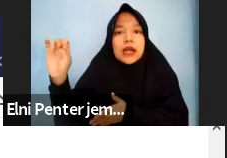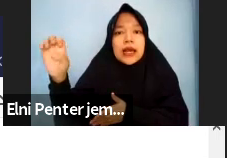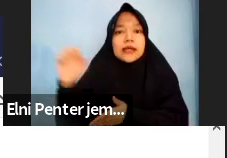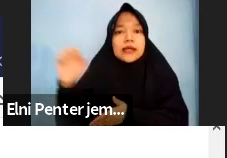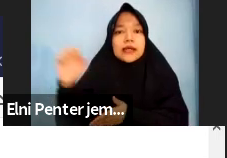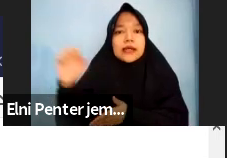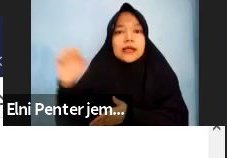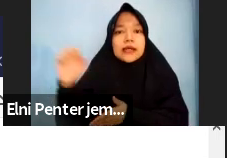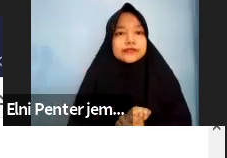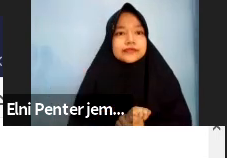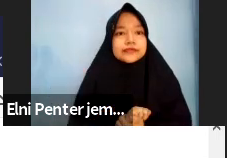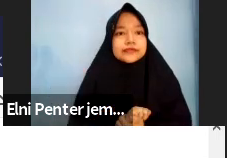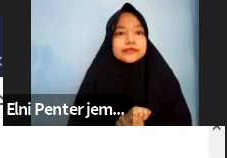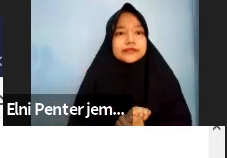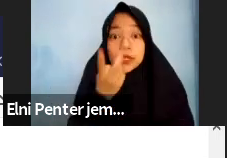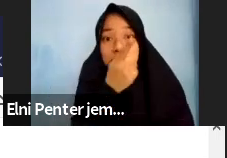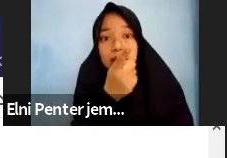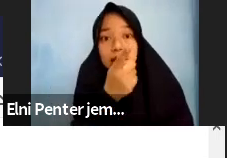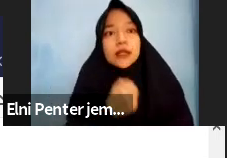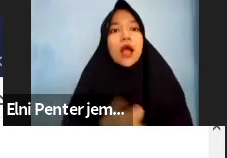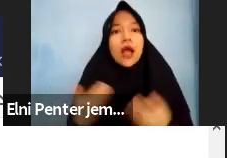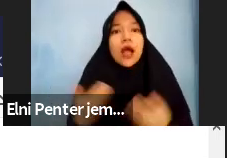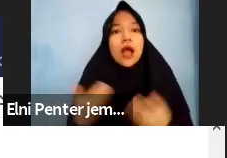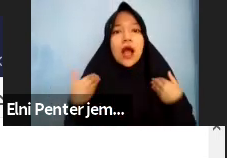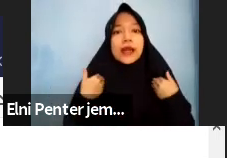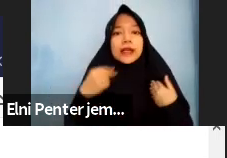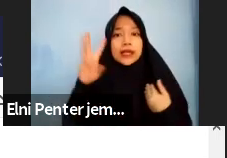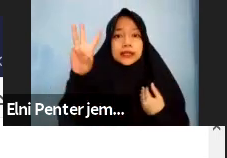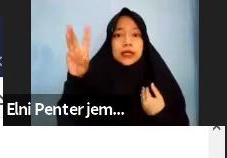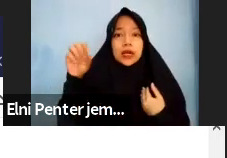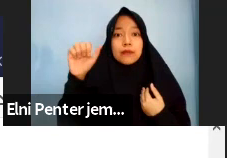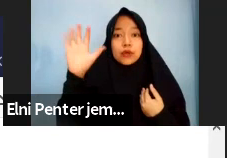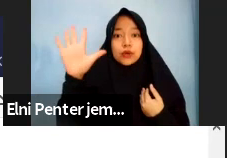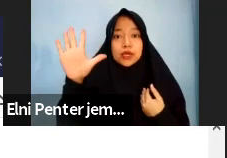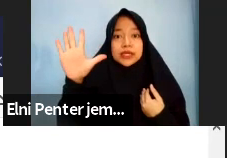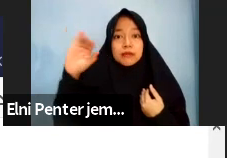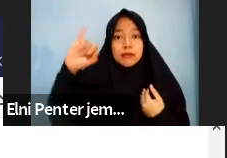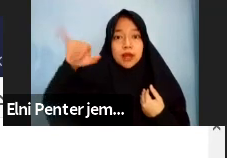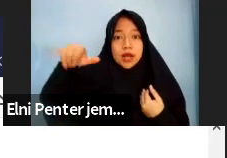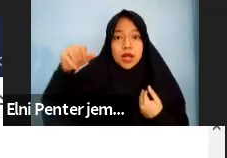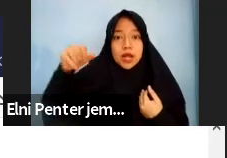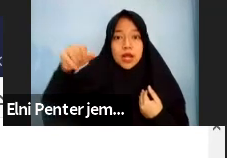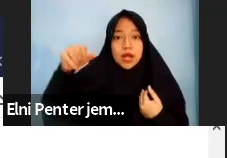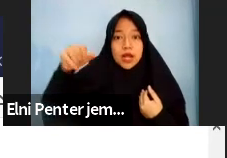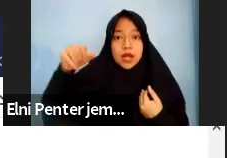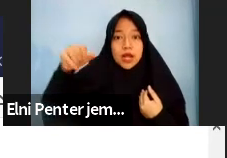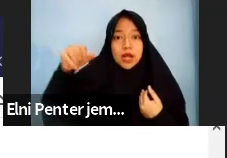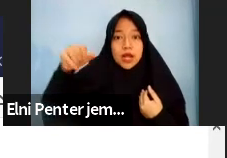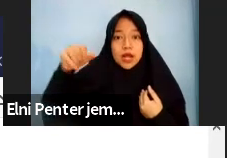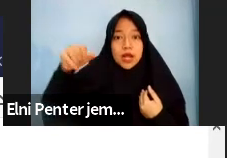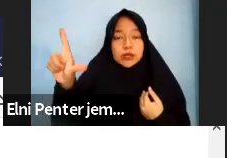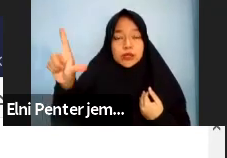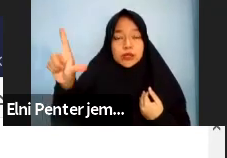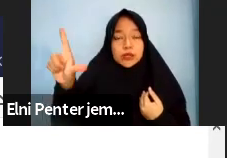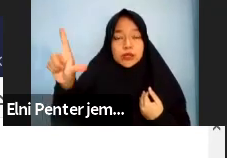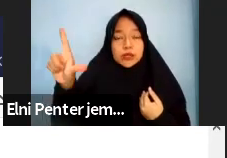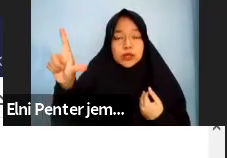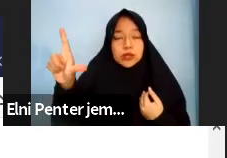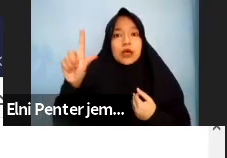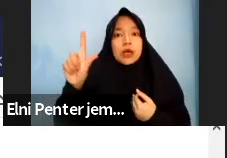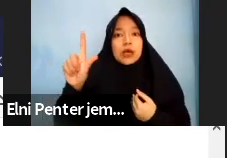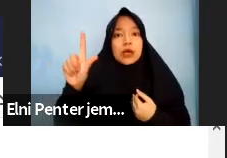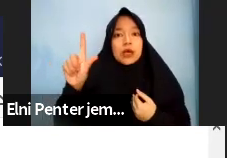ada 35 judul Bapak Ibu kalau yang pen Asih Budi Ini ada 147 judul jadi